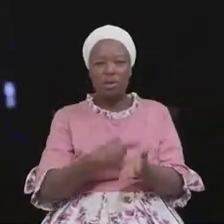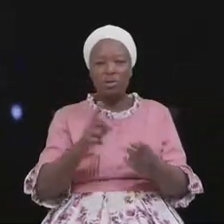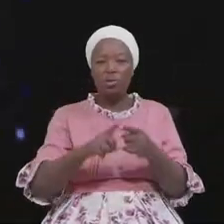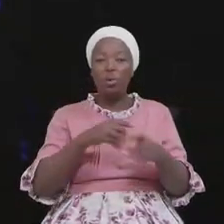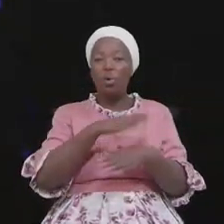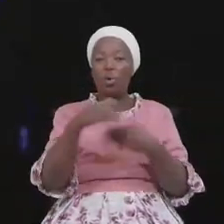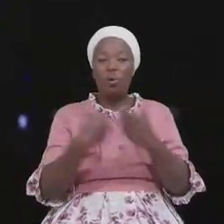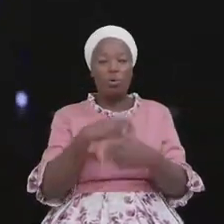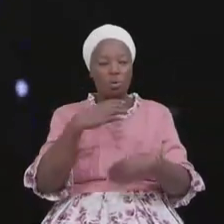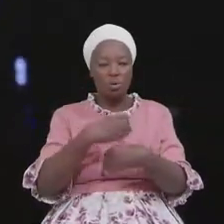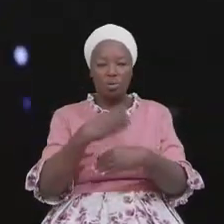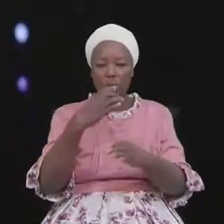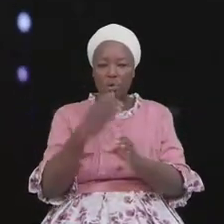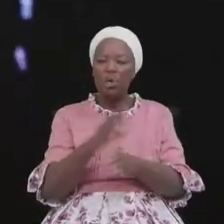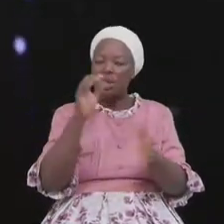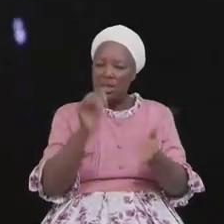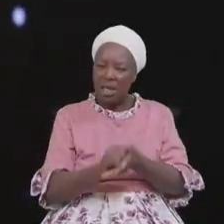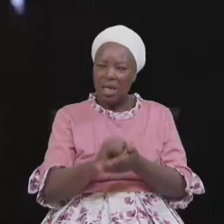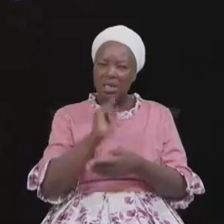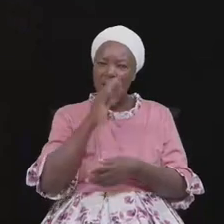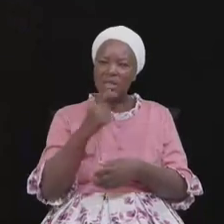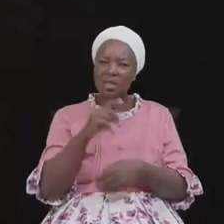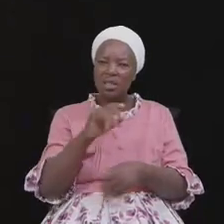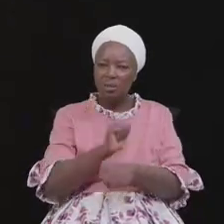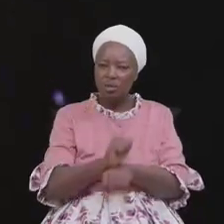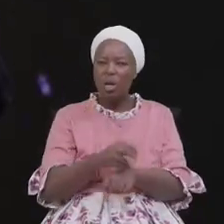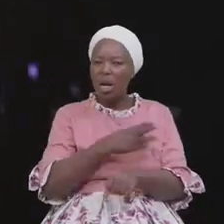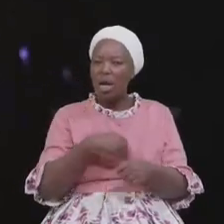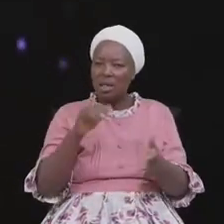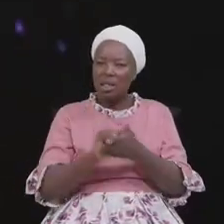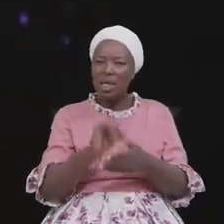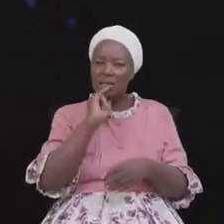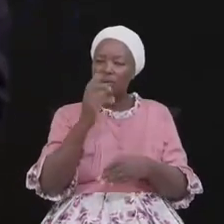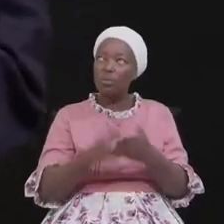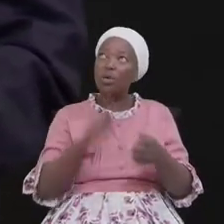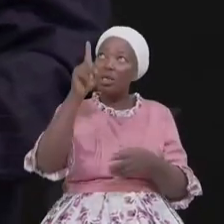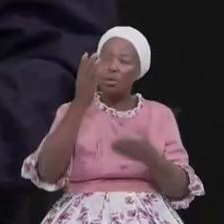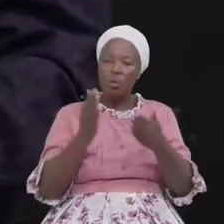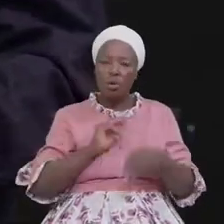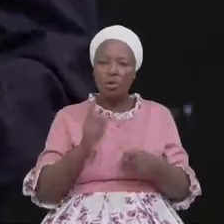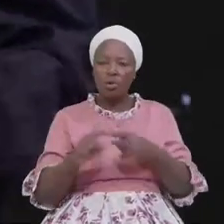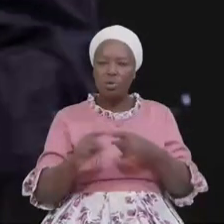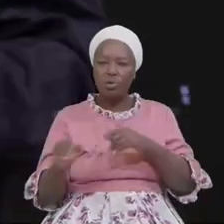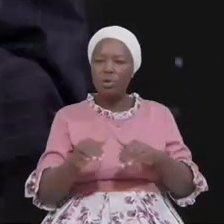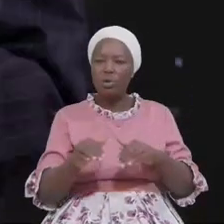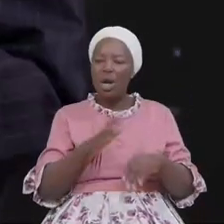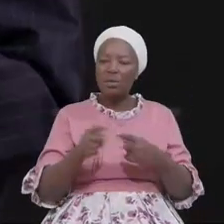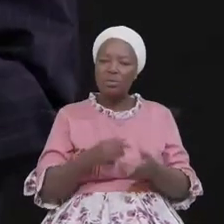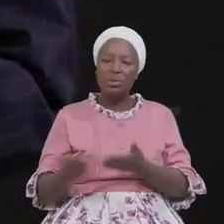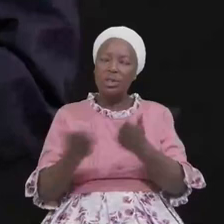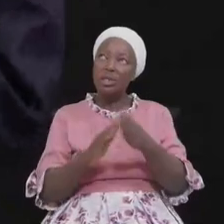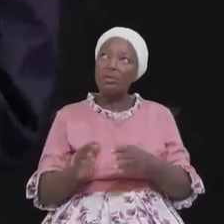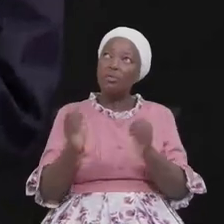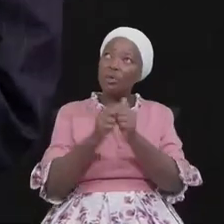la création. Ça, c'est la commission. Ça, c'est ce qu'il veut que nous fassions, que